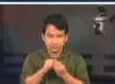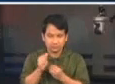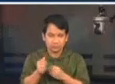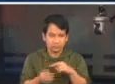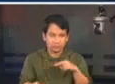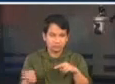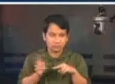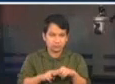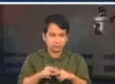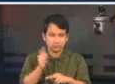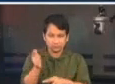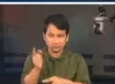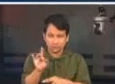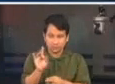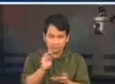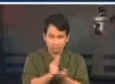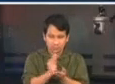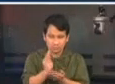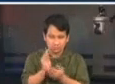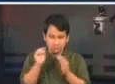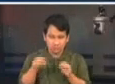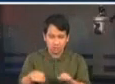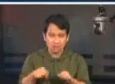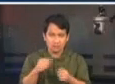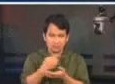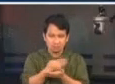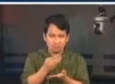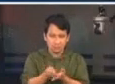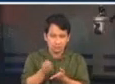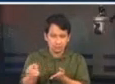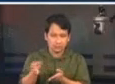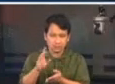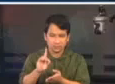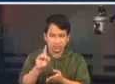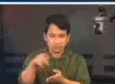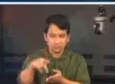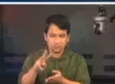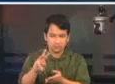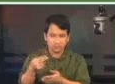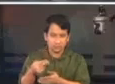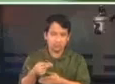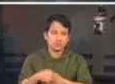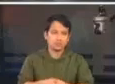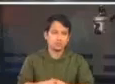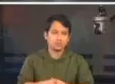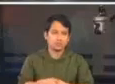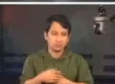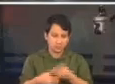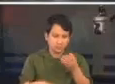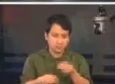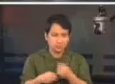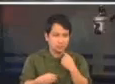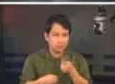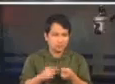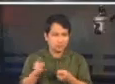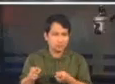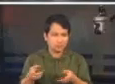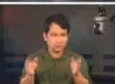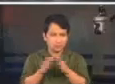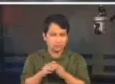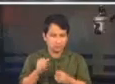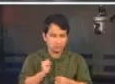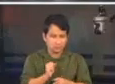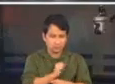ng 28 billion pesos ang pondo ng DPWH. Matatanda ang hindi pumayag si